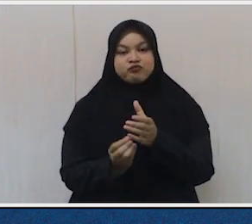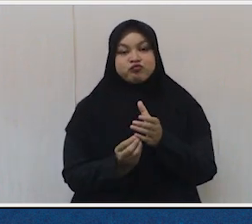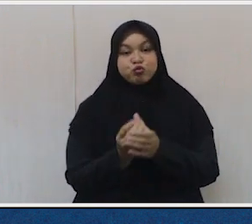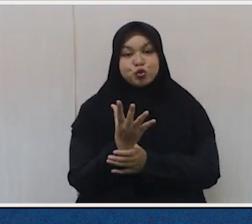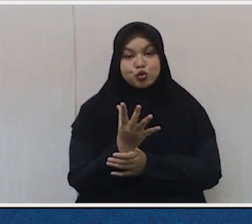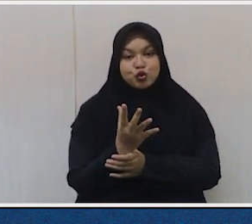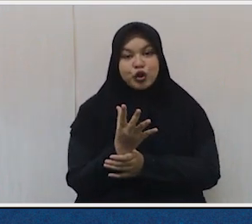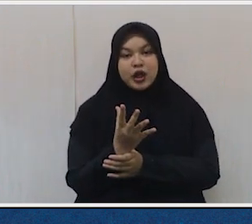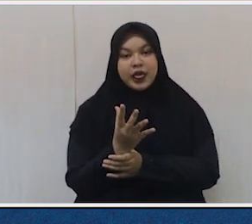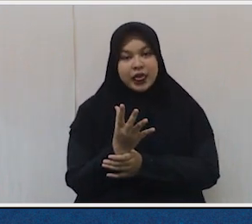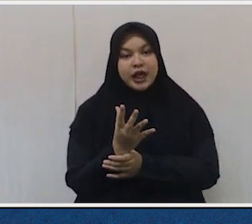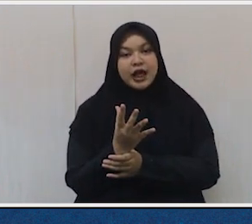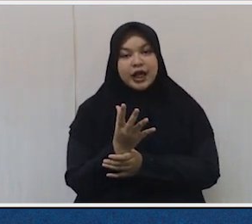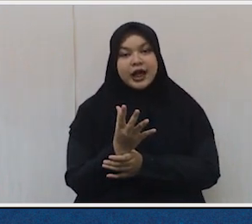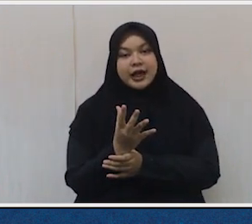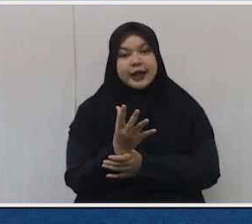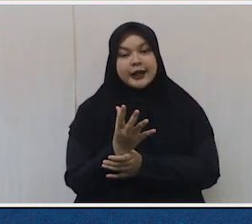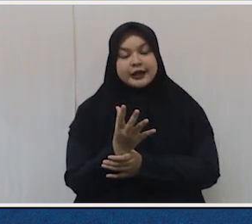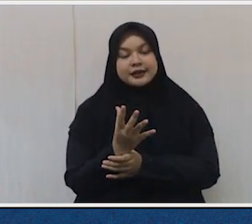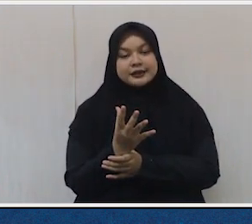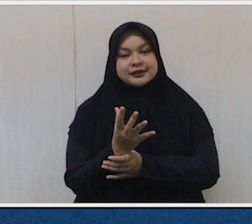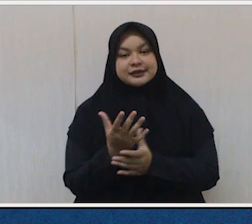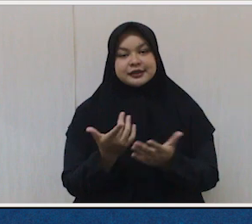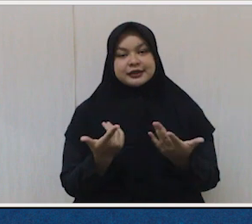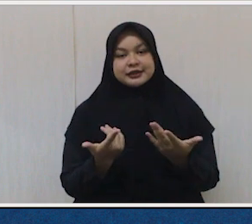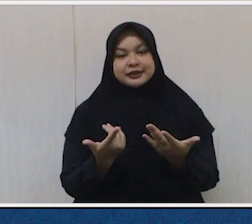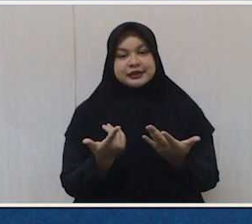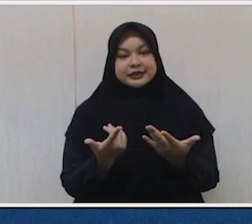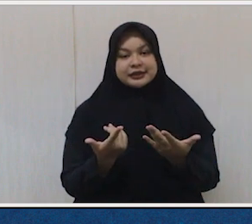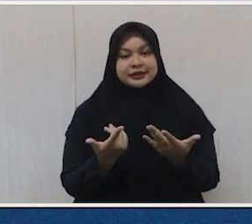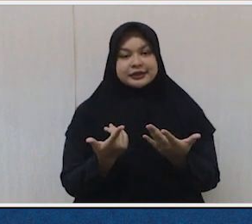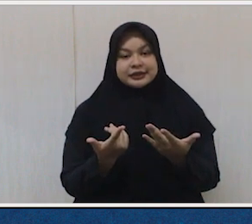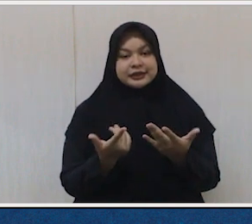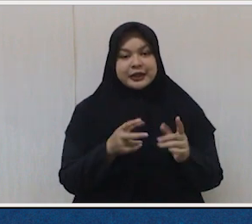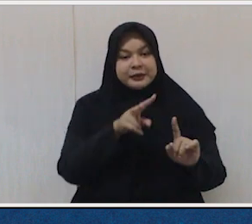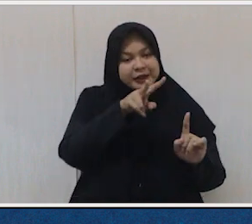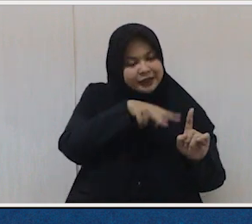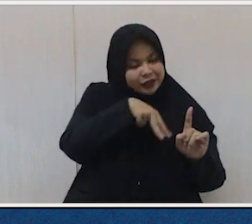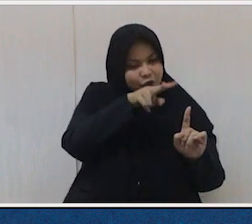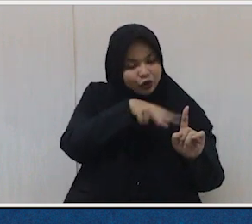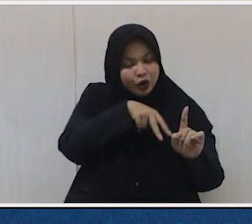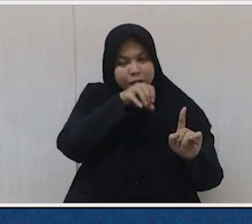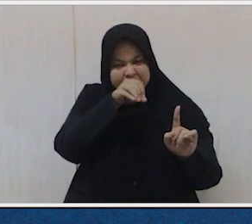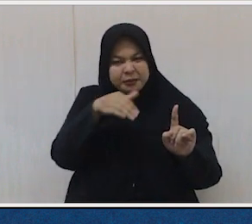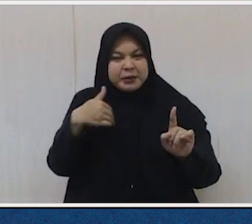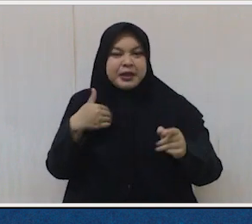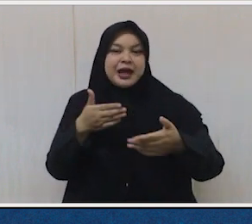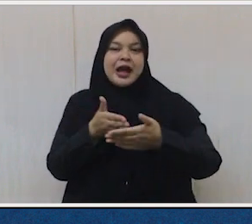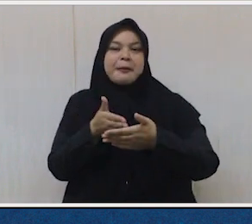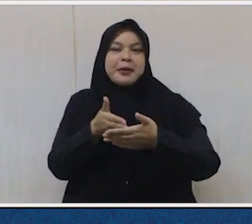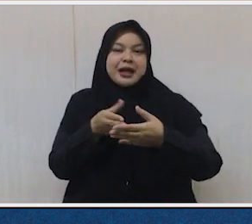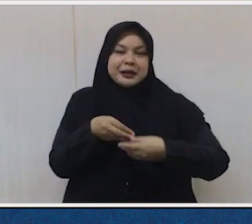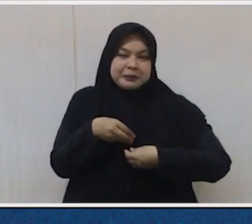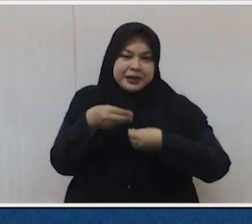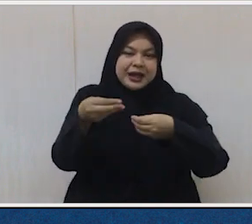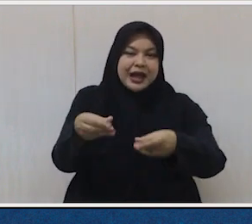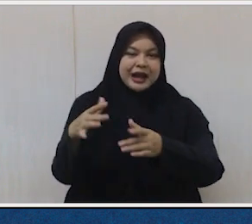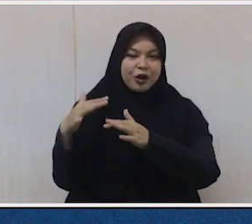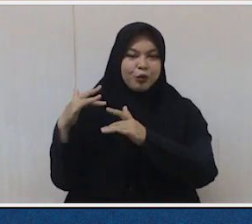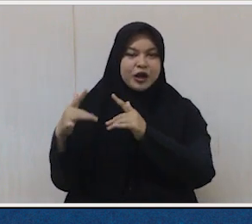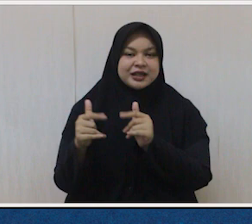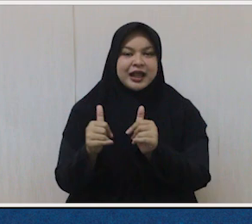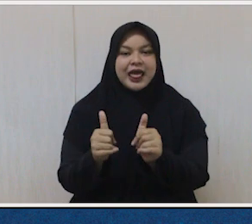muncul ketika pernyataan dari dari ee penilaian personal itu dinyatakan bahwa memang memiliki hambatan dan perlu diberikan